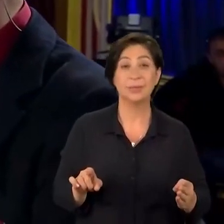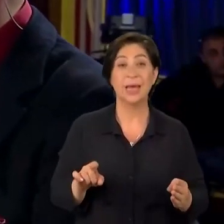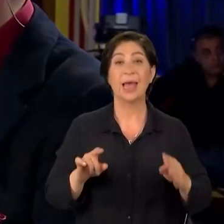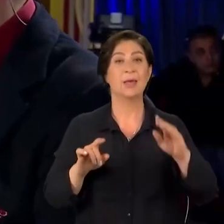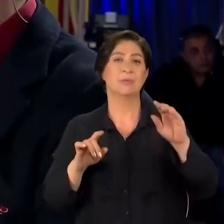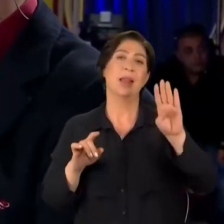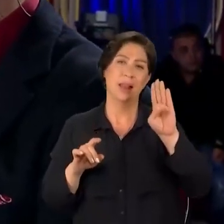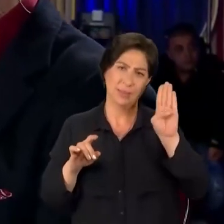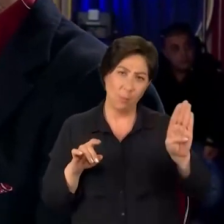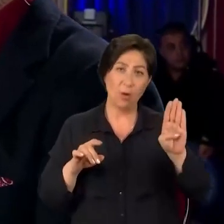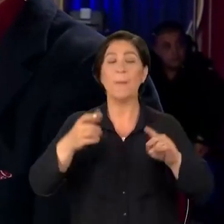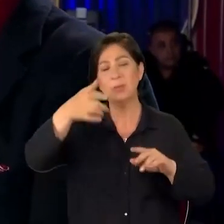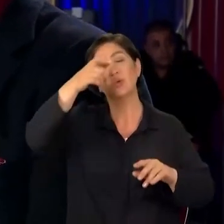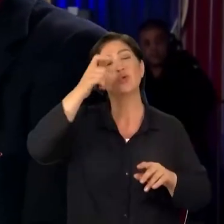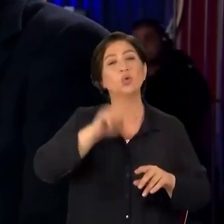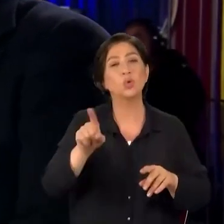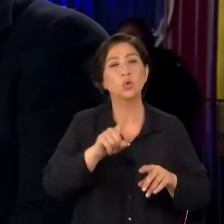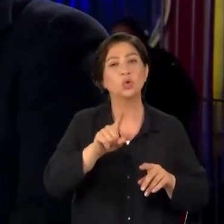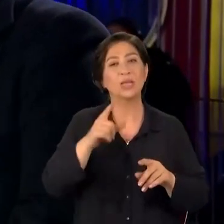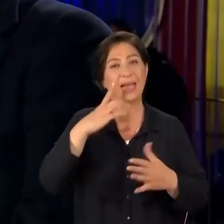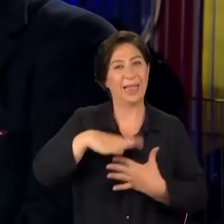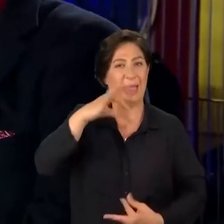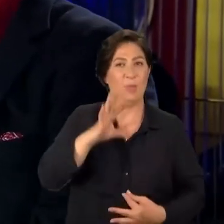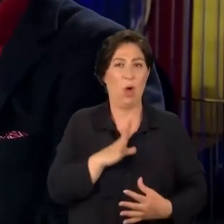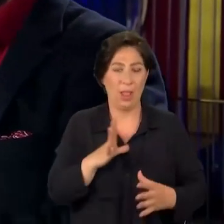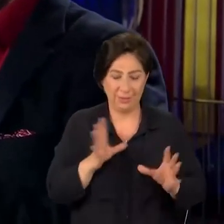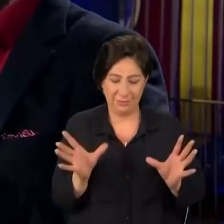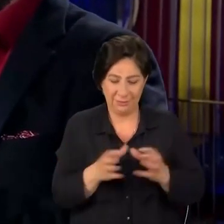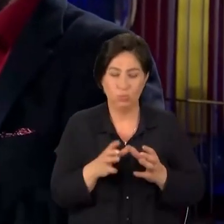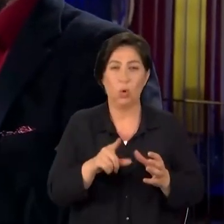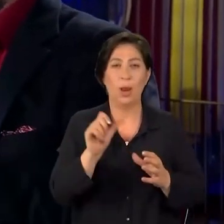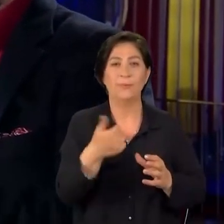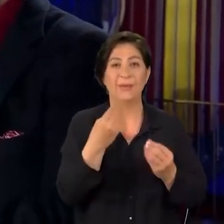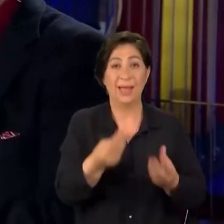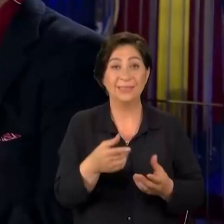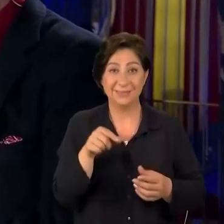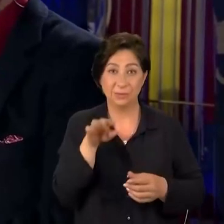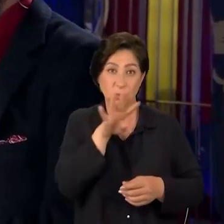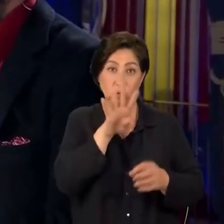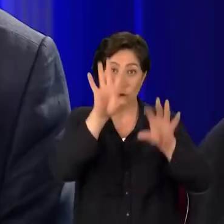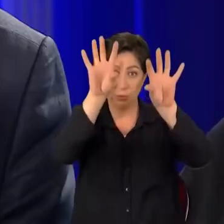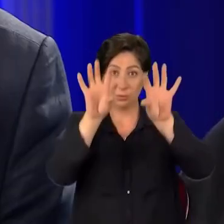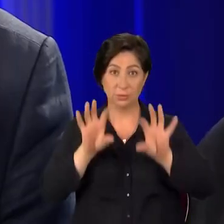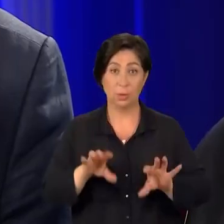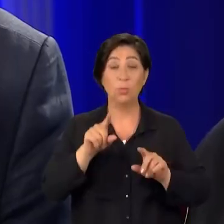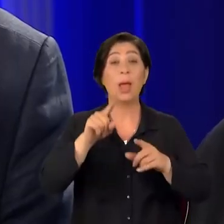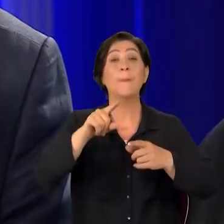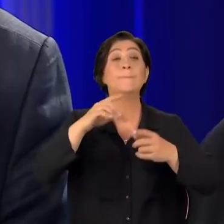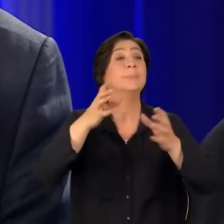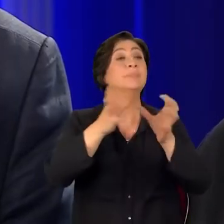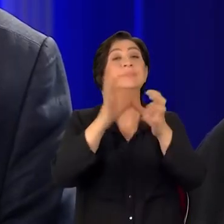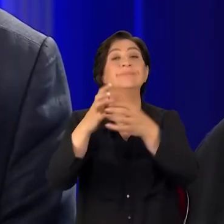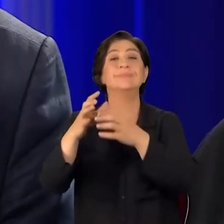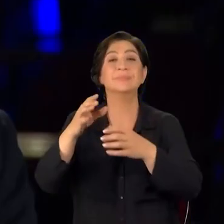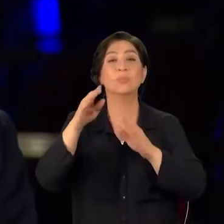Bir diğer alansa laik ve fakat Kürt kimliğini öne çıkaran ya da bunu önemseyen. Bunlar